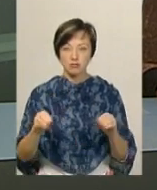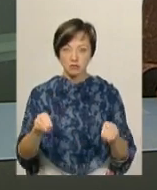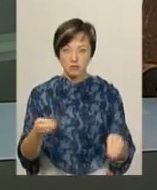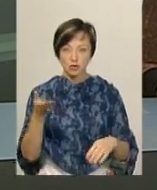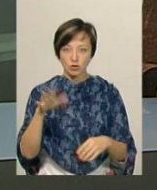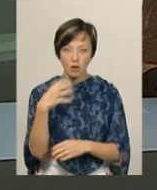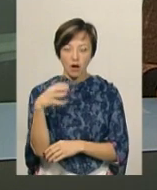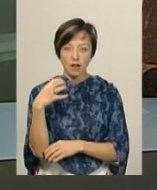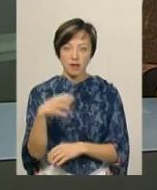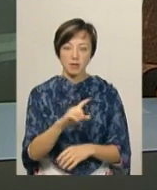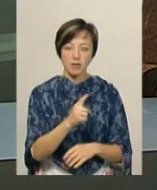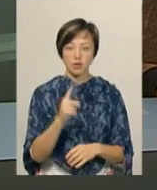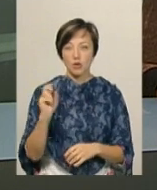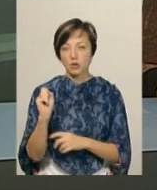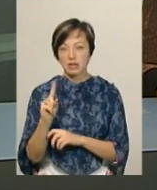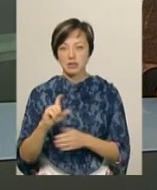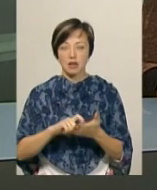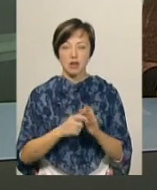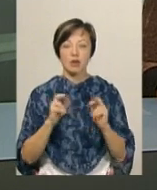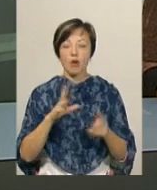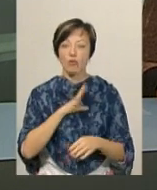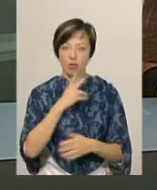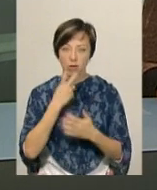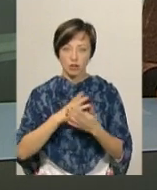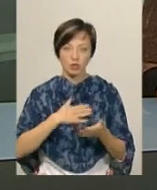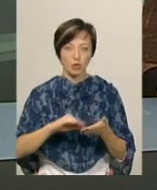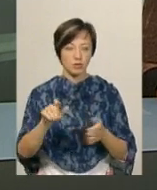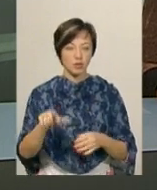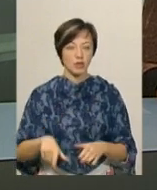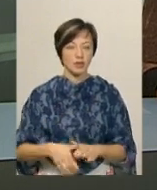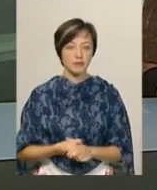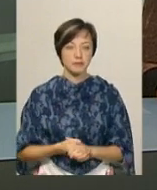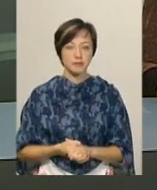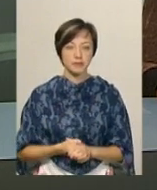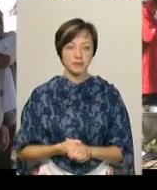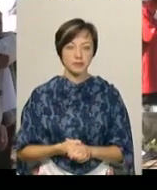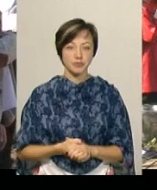учні перших та 11 класів. Як це було, бачила Ірина Хижа.